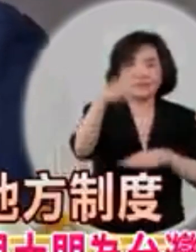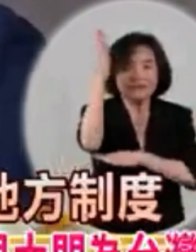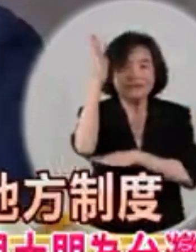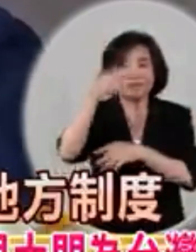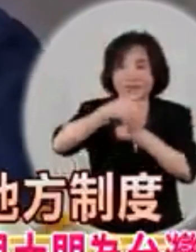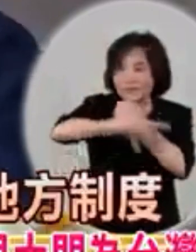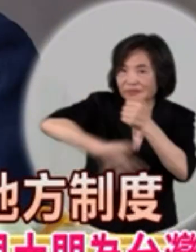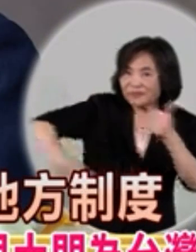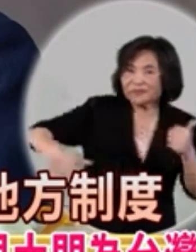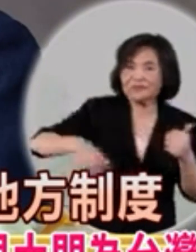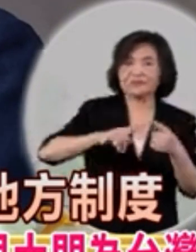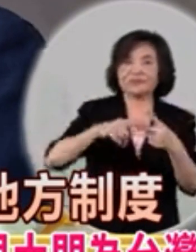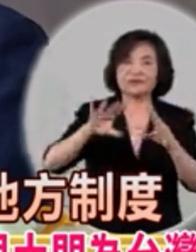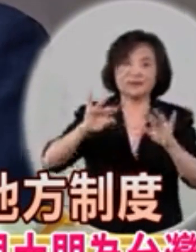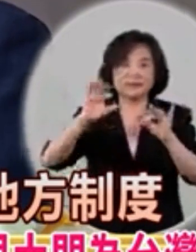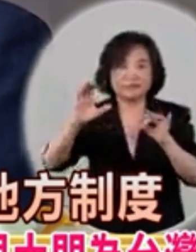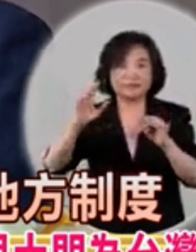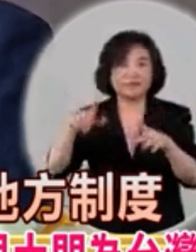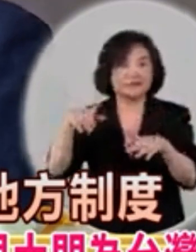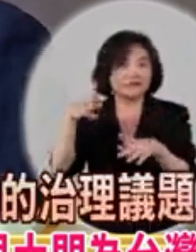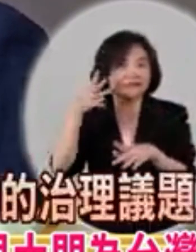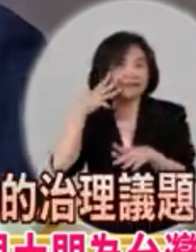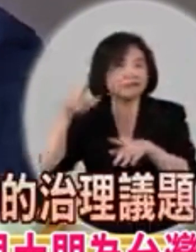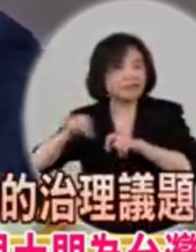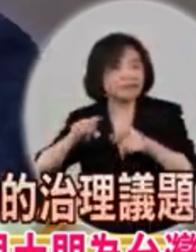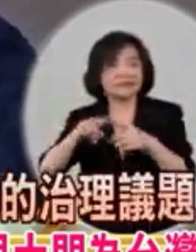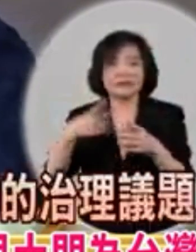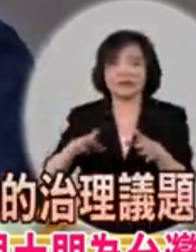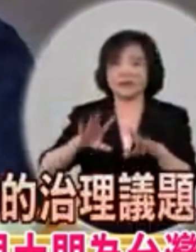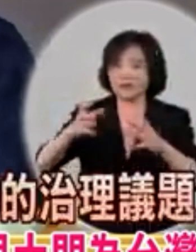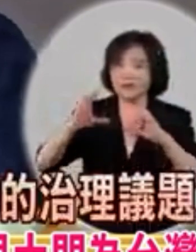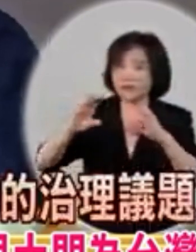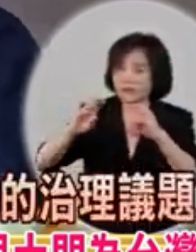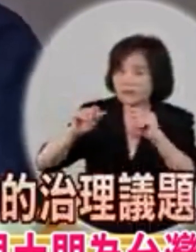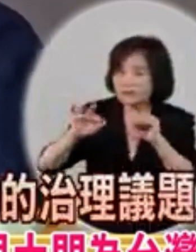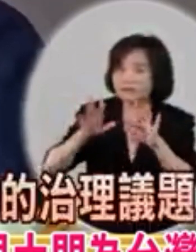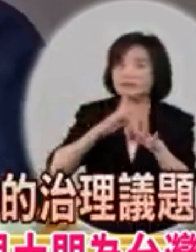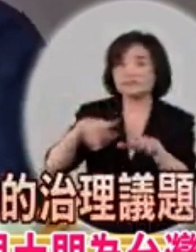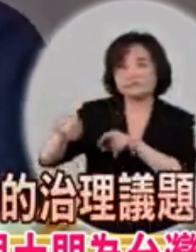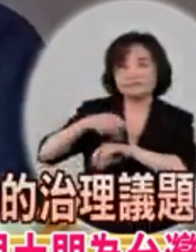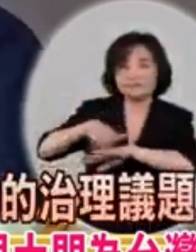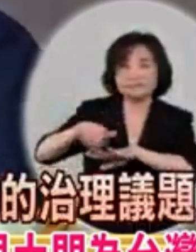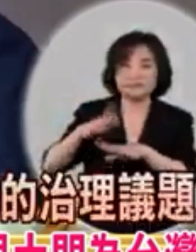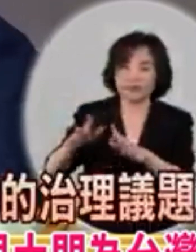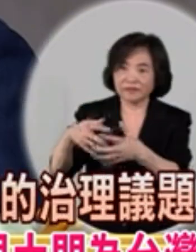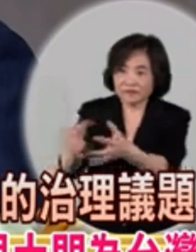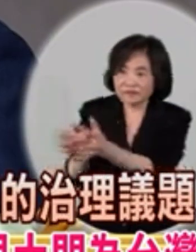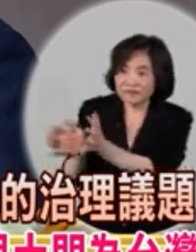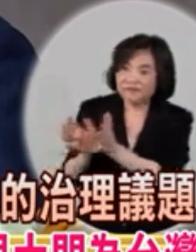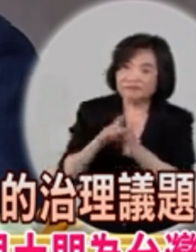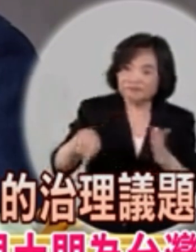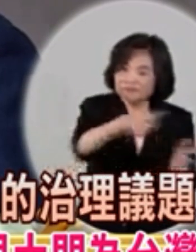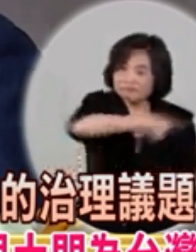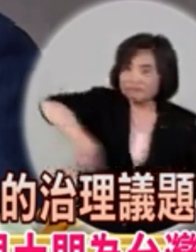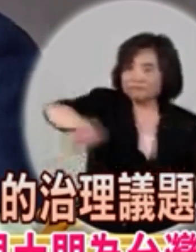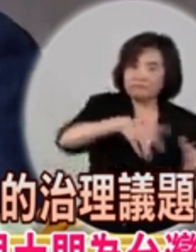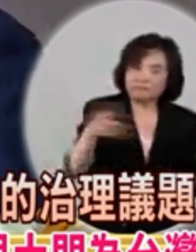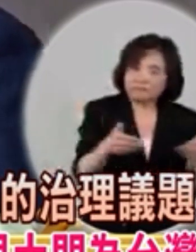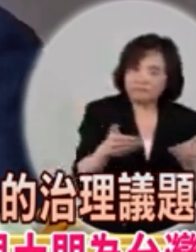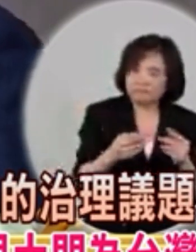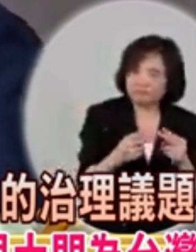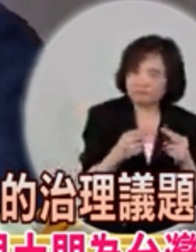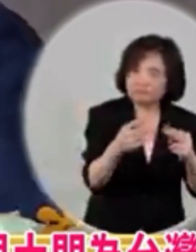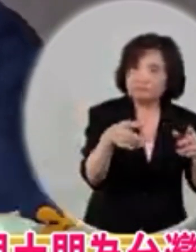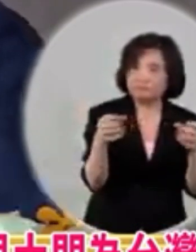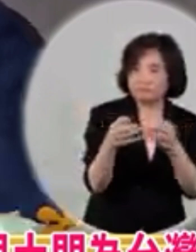织、地方制度、国土规划和区域发展等重要的治理议题，